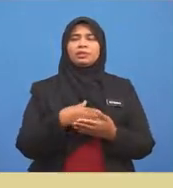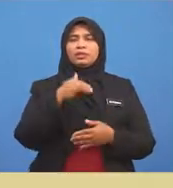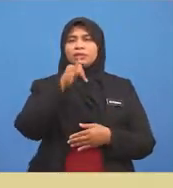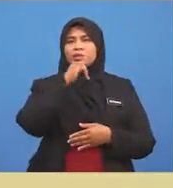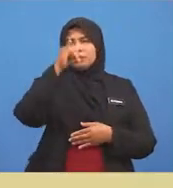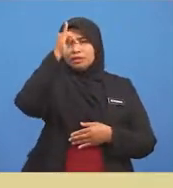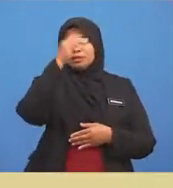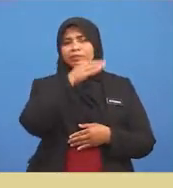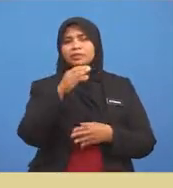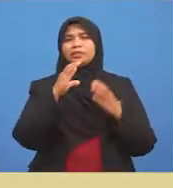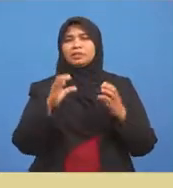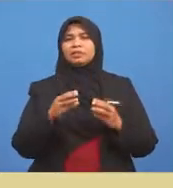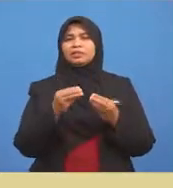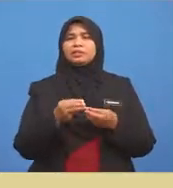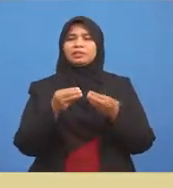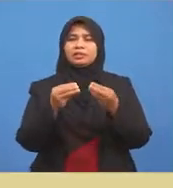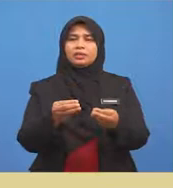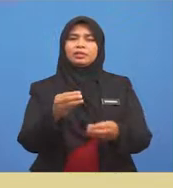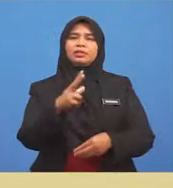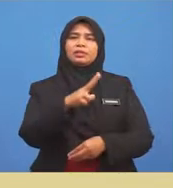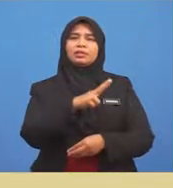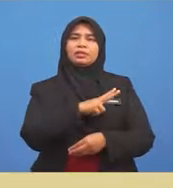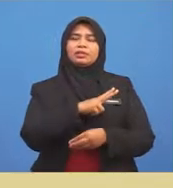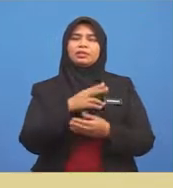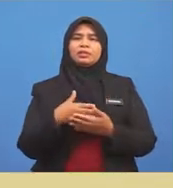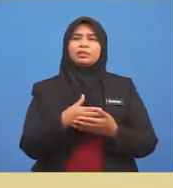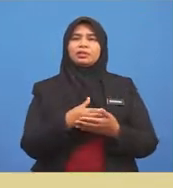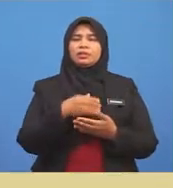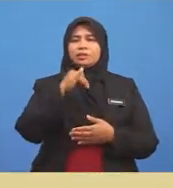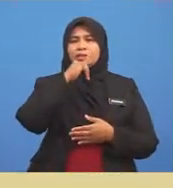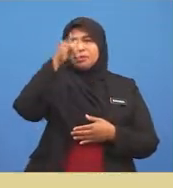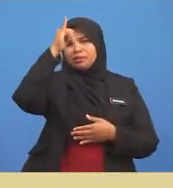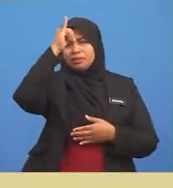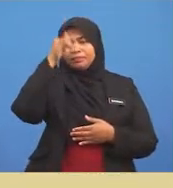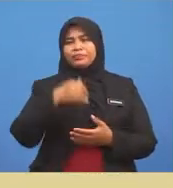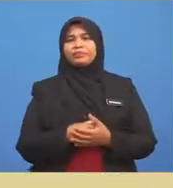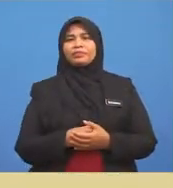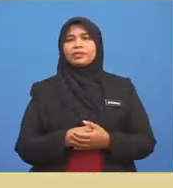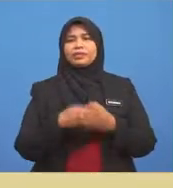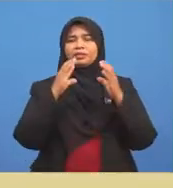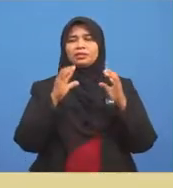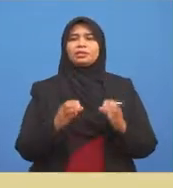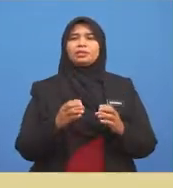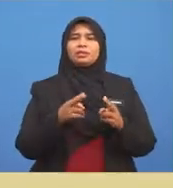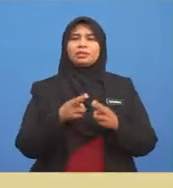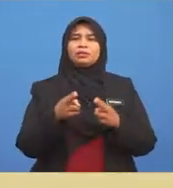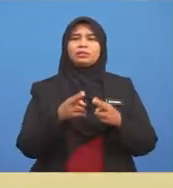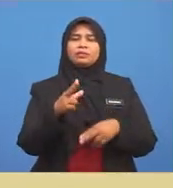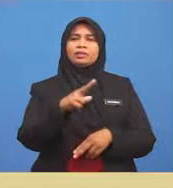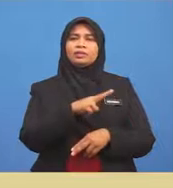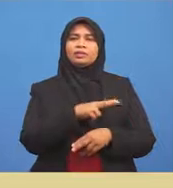cara menyerahkan harta anak yatim. Cara menguruskan harta anak